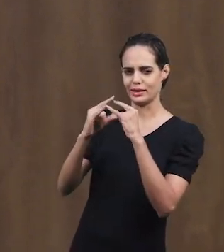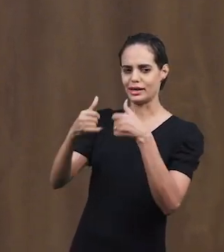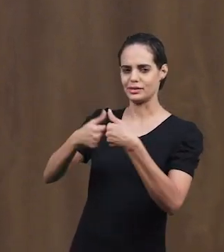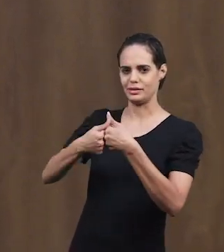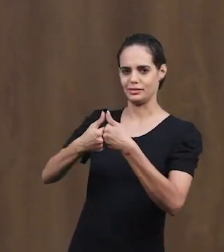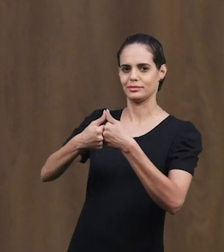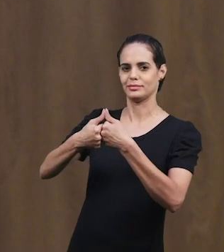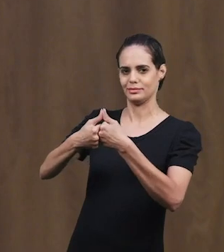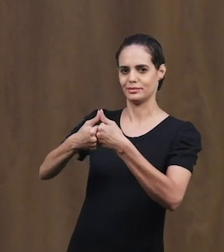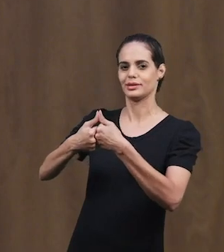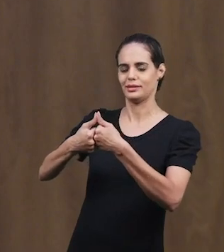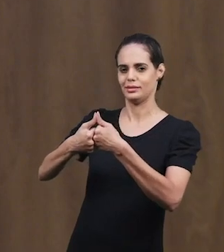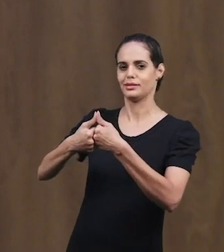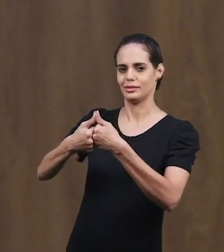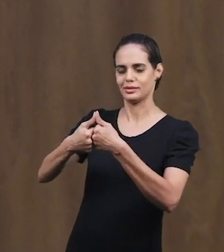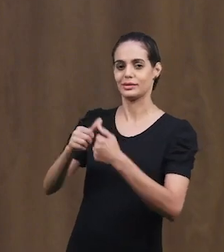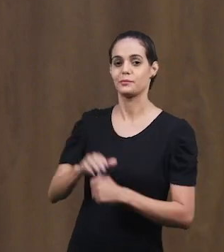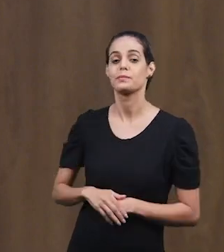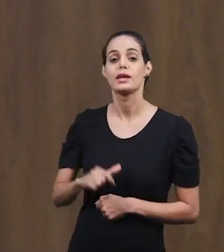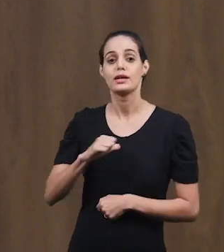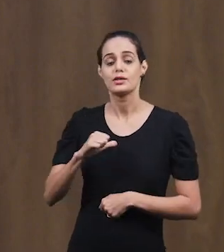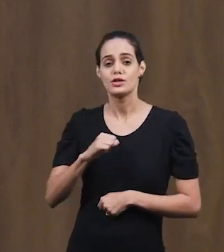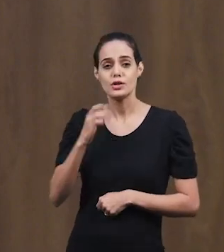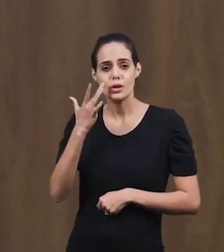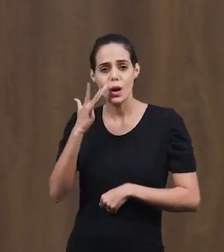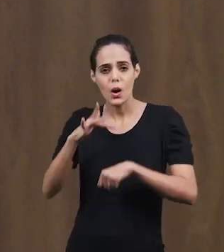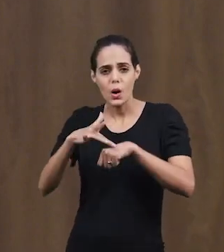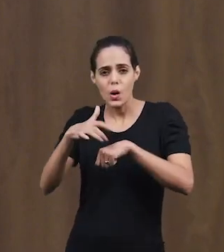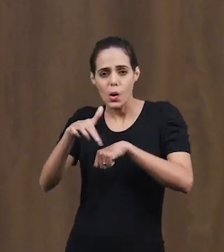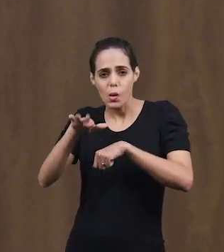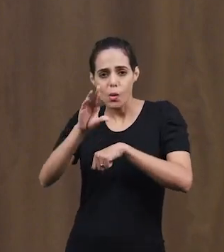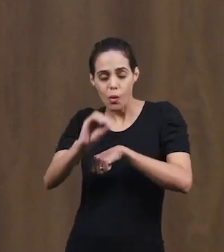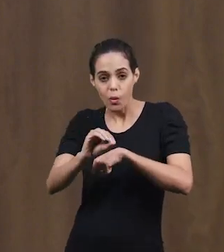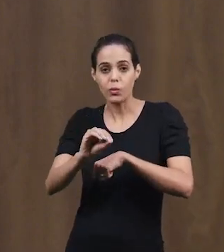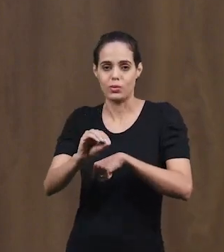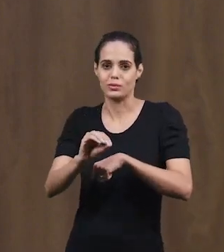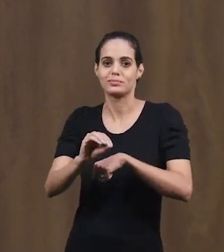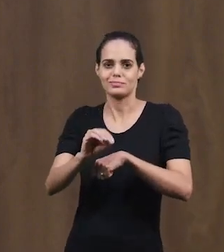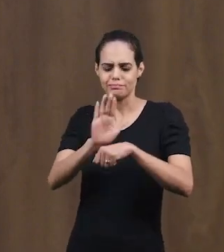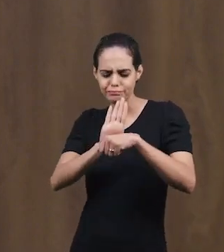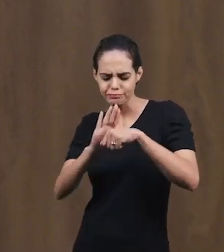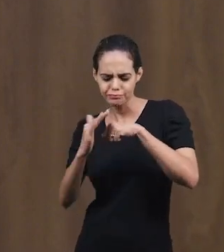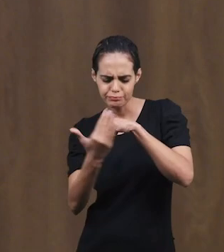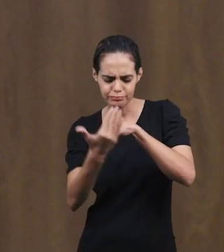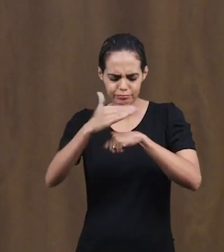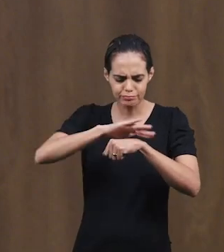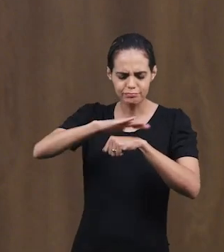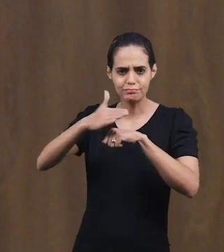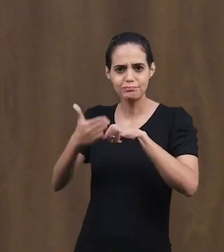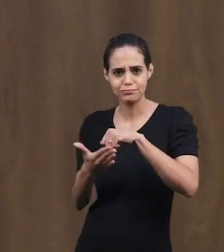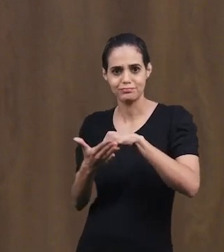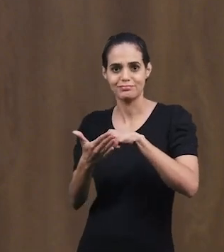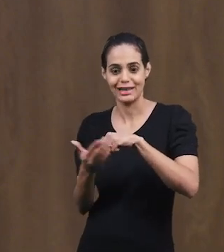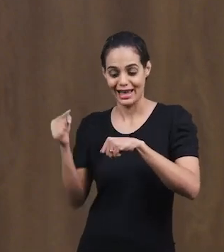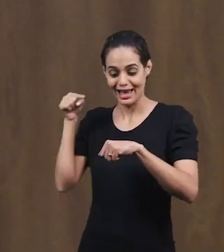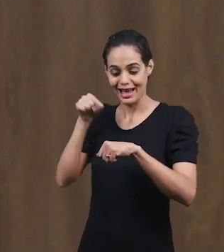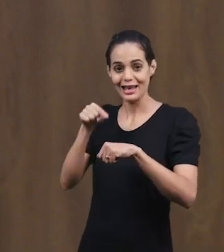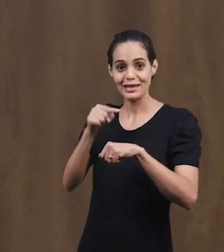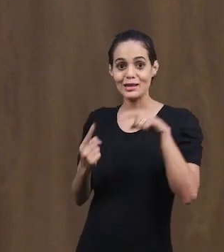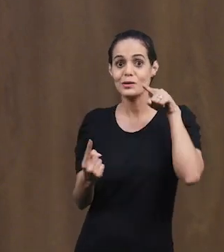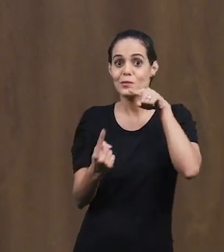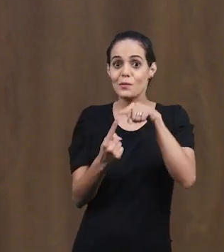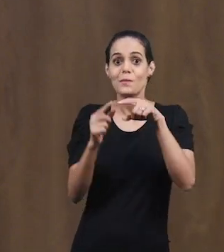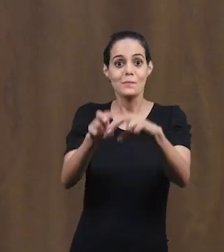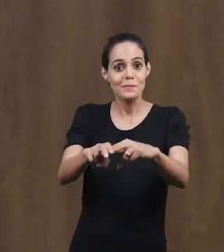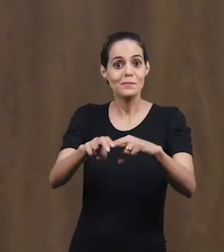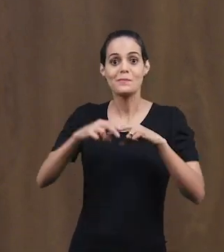en or, à l'intérieur, à l'extérieur. Elle était la raison principale de l'existence du tabernacle. Tout